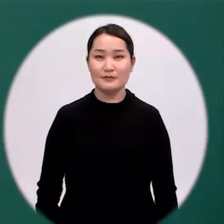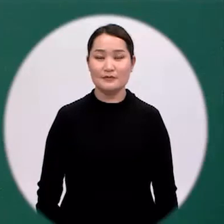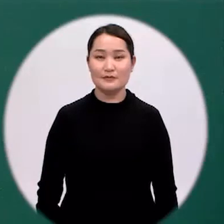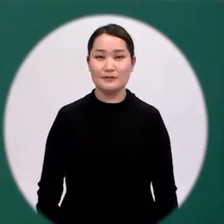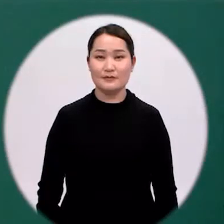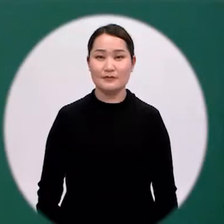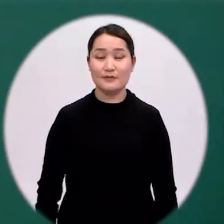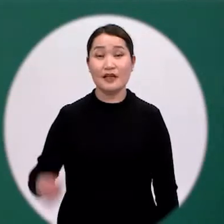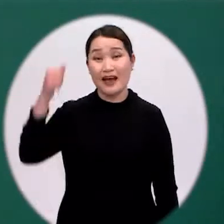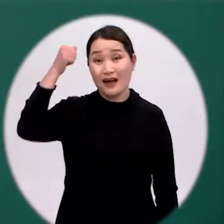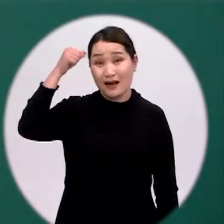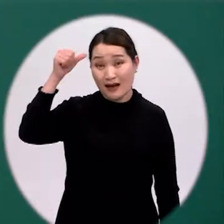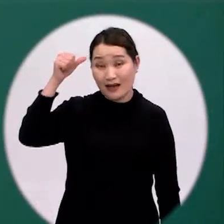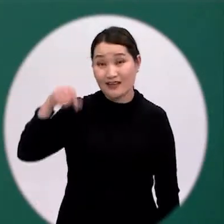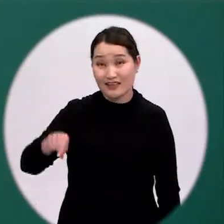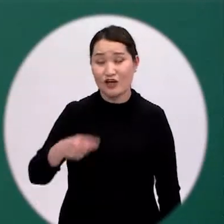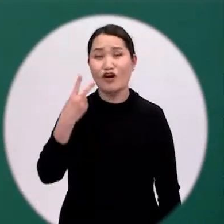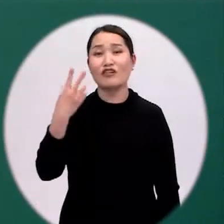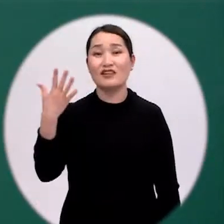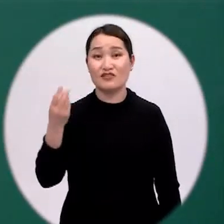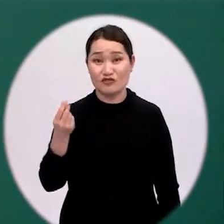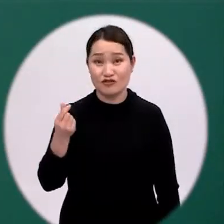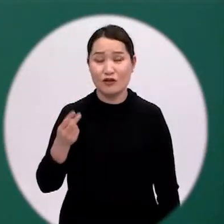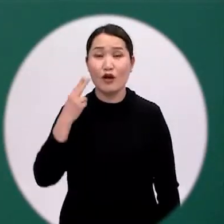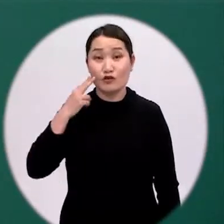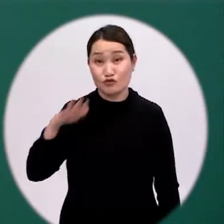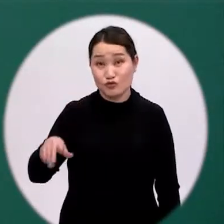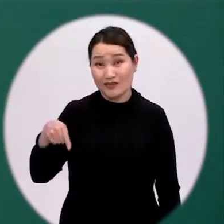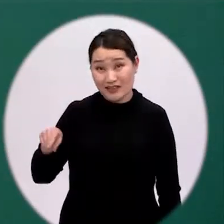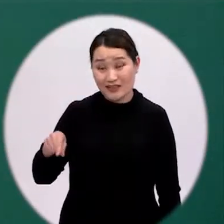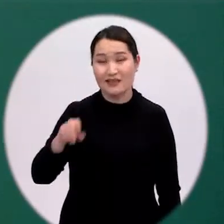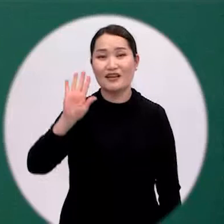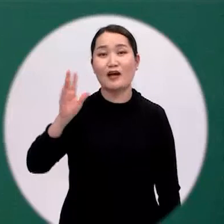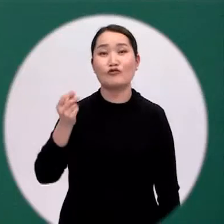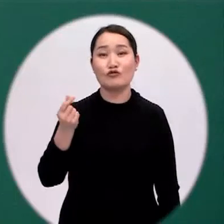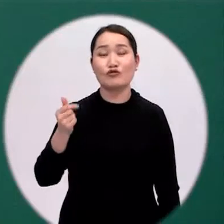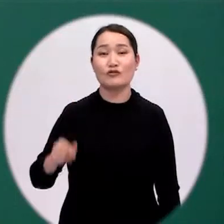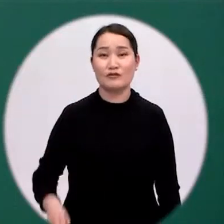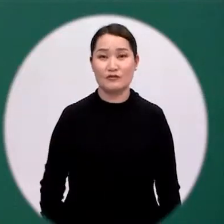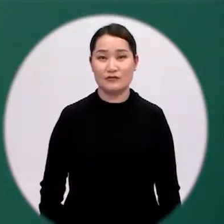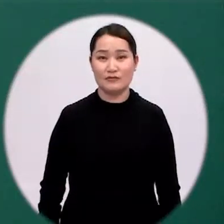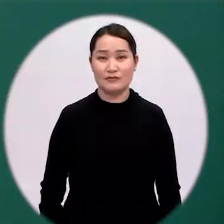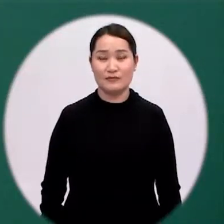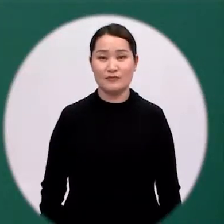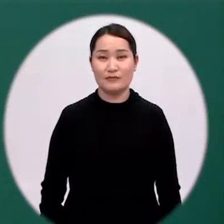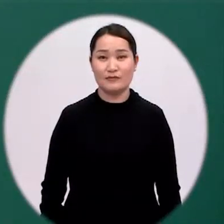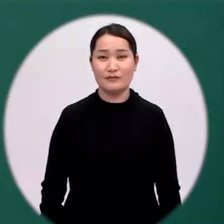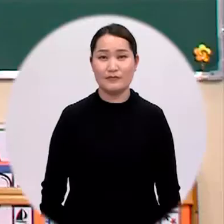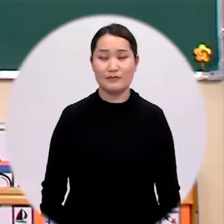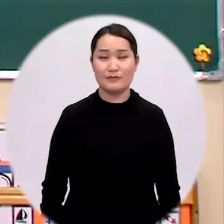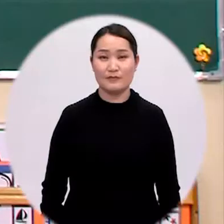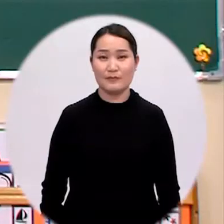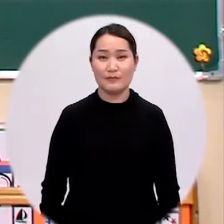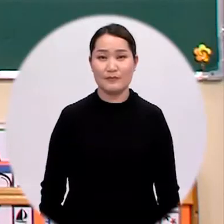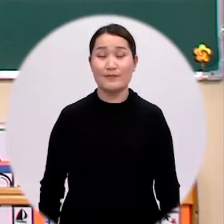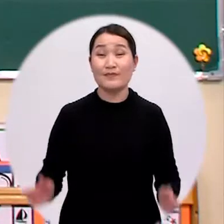За ах 25 төгрөг, дүү 5 төгрөгтэй бол бид юг олох вэ хүүхдүүдээ? Ах